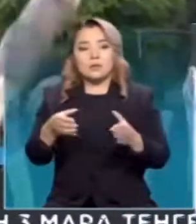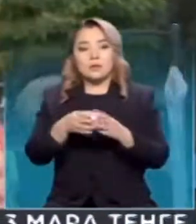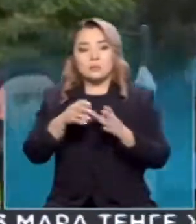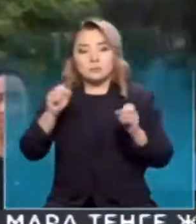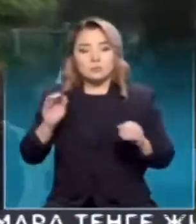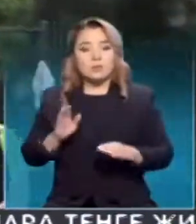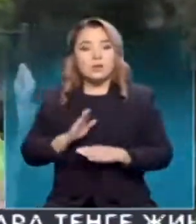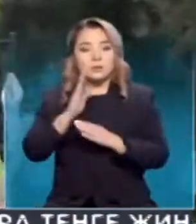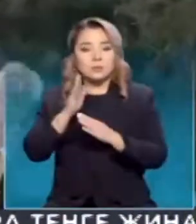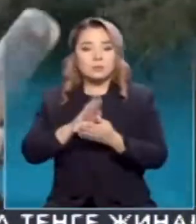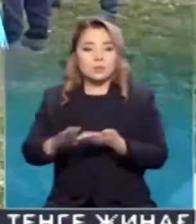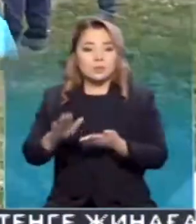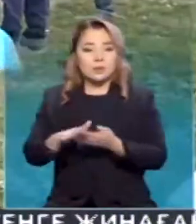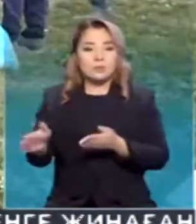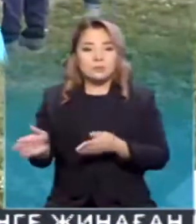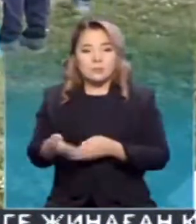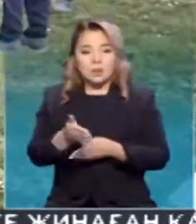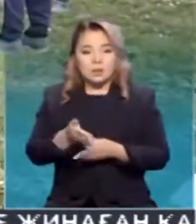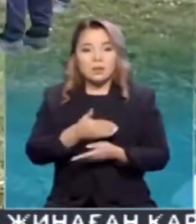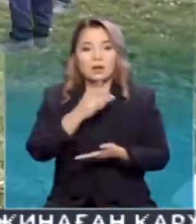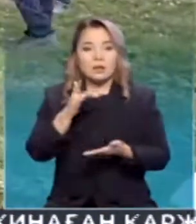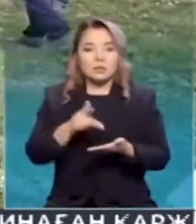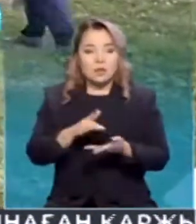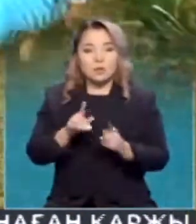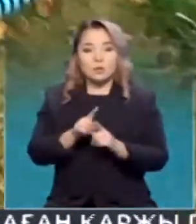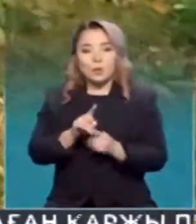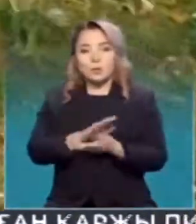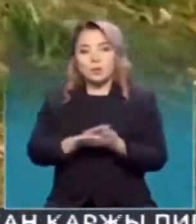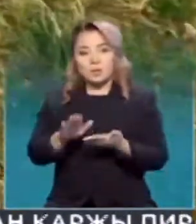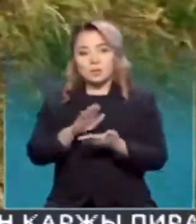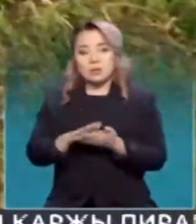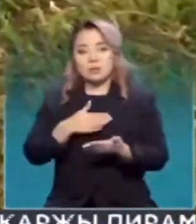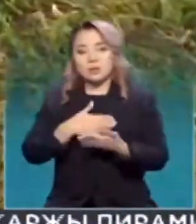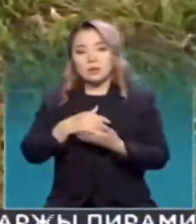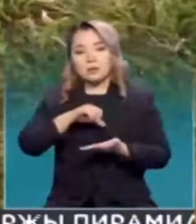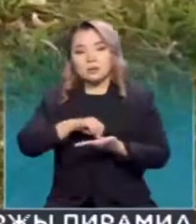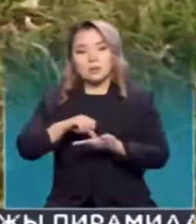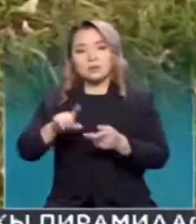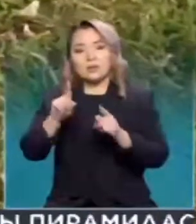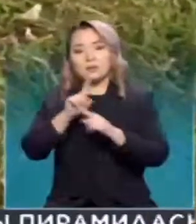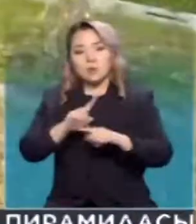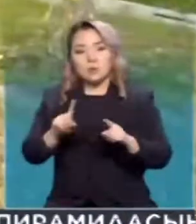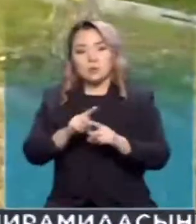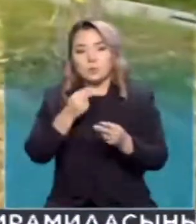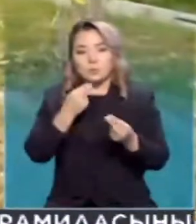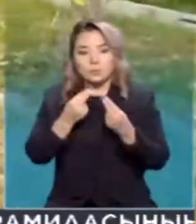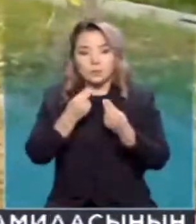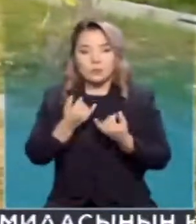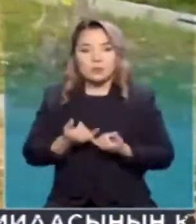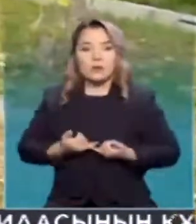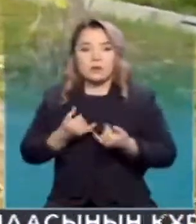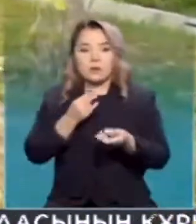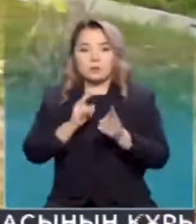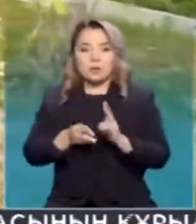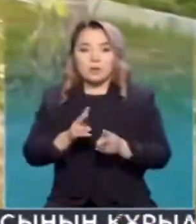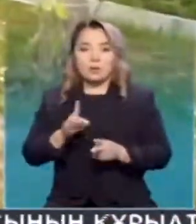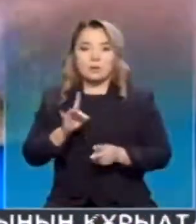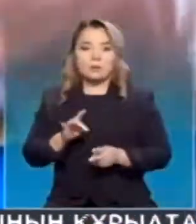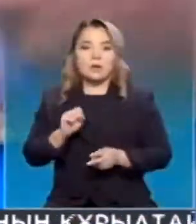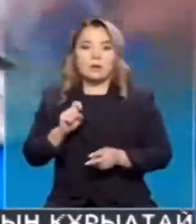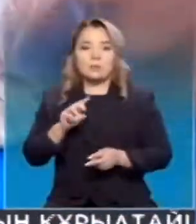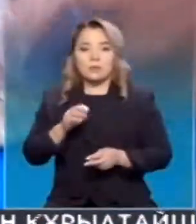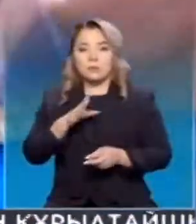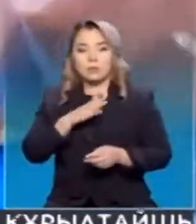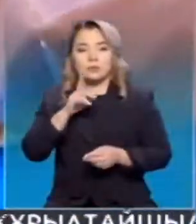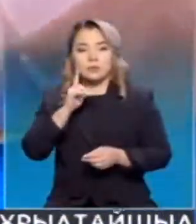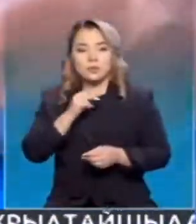тұрып, аула сыпырушылармен бірге қала тазалығына атсалысты. Оларға ерекше тағам ұсынды. Жас аспаз Рамазан Ахмет әзірлеген